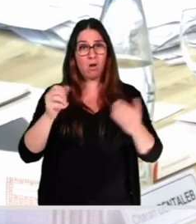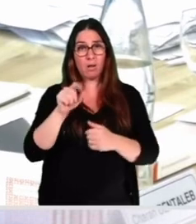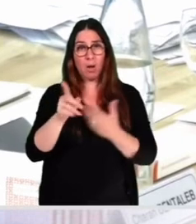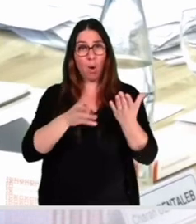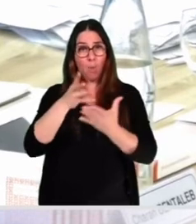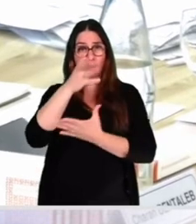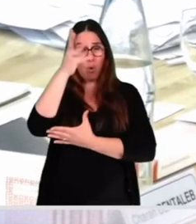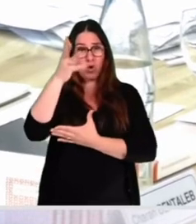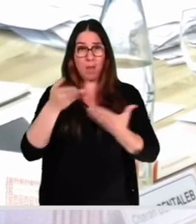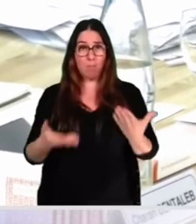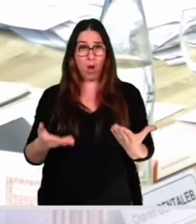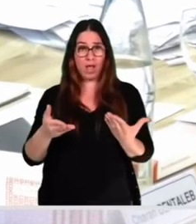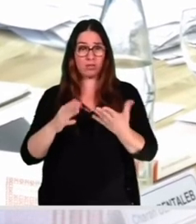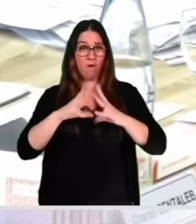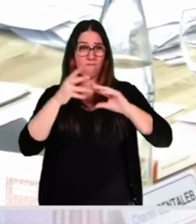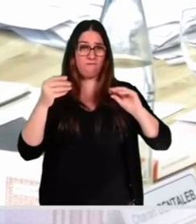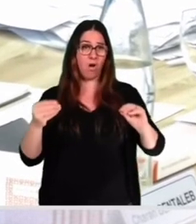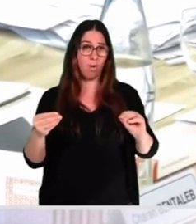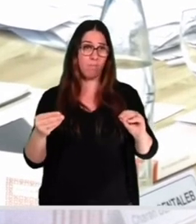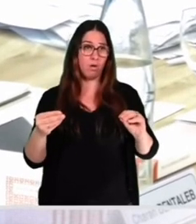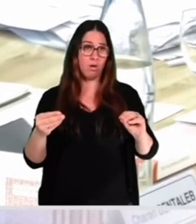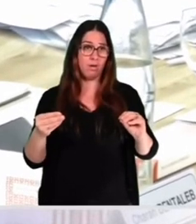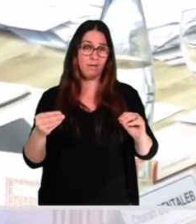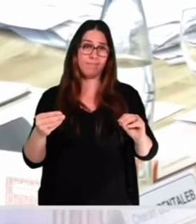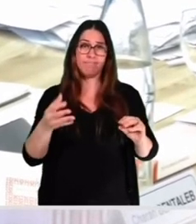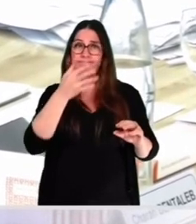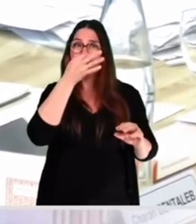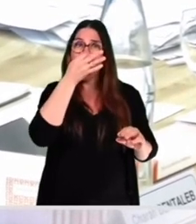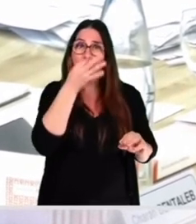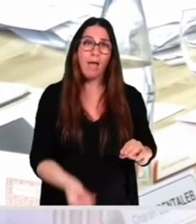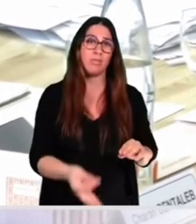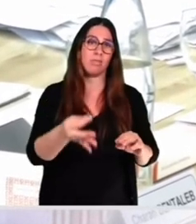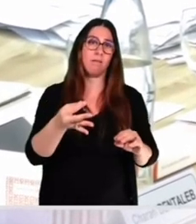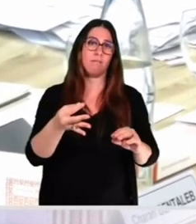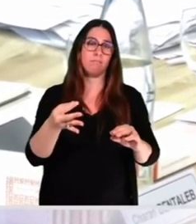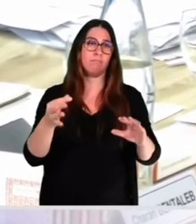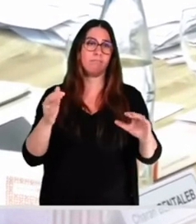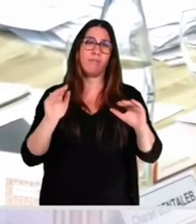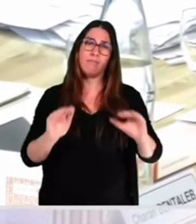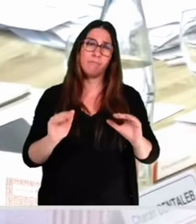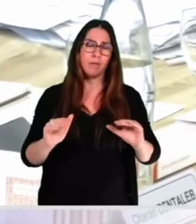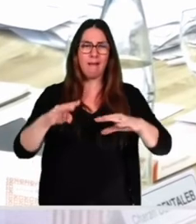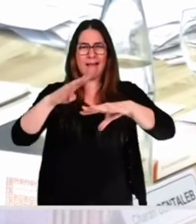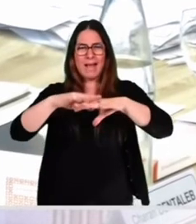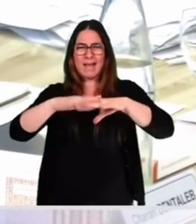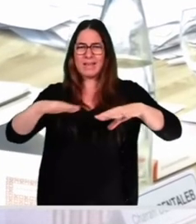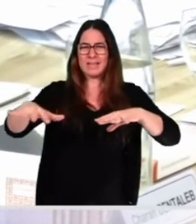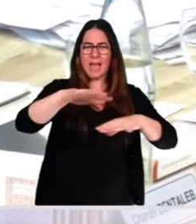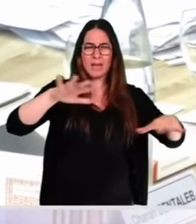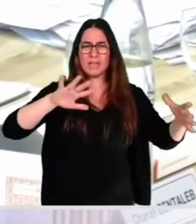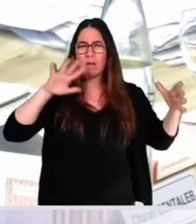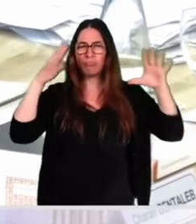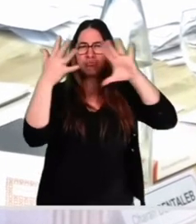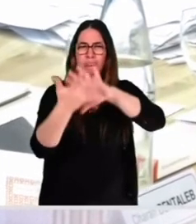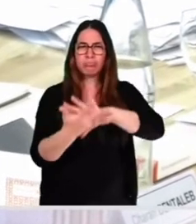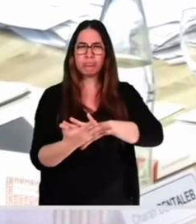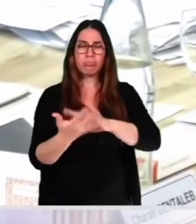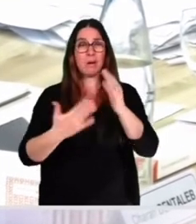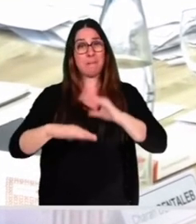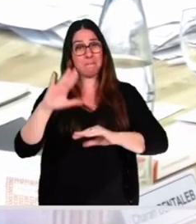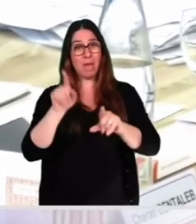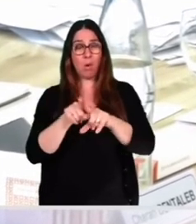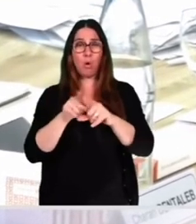dans sa forme actuelle, est une occasion manquée. Une occasion manquée non seulement d'améliorer un quartier, mais surtout révéler